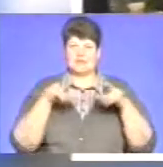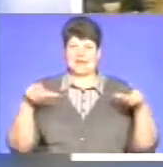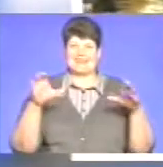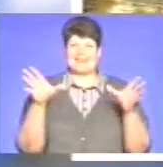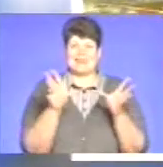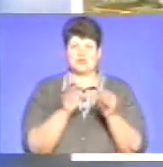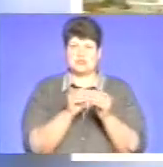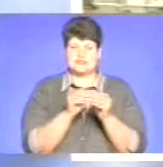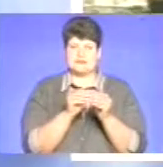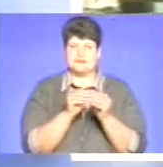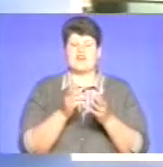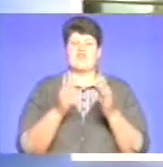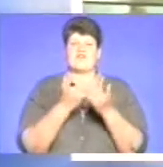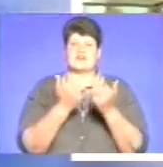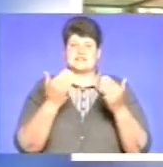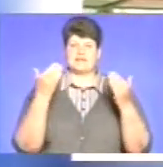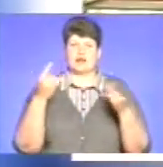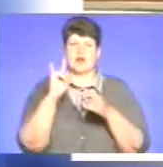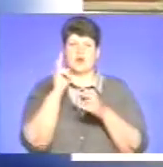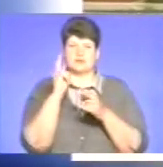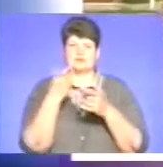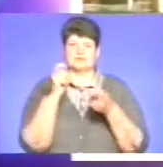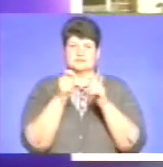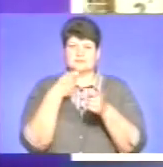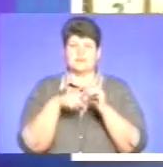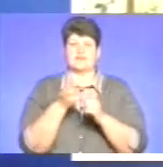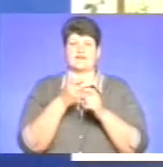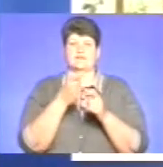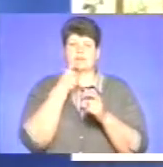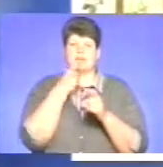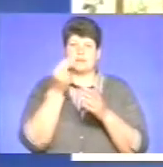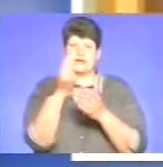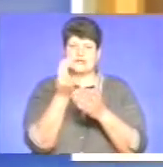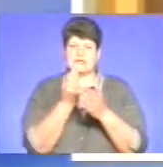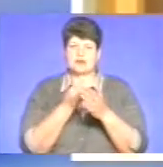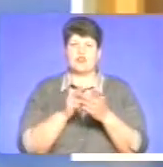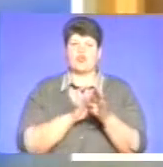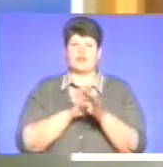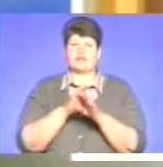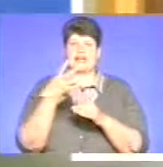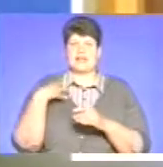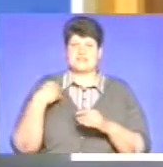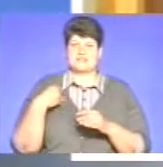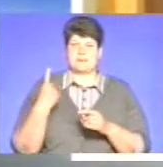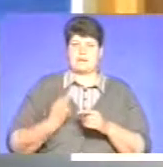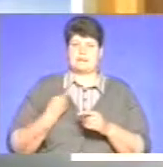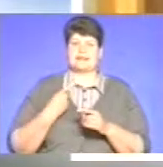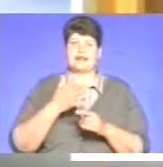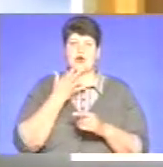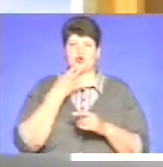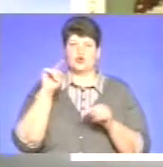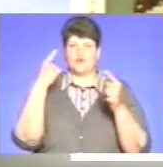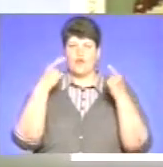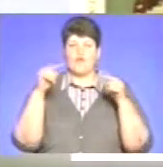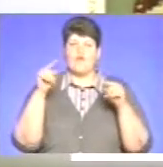Виставка великодніх писанок, ляльок-мотанок, вишиванок та живописних полотен, виконаних львівськими майстрами народної творчості,